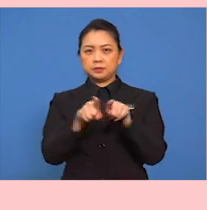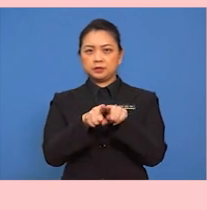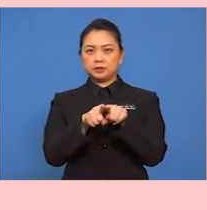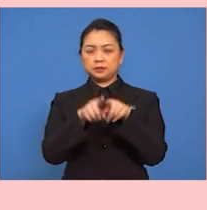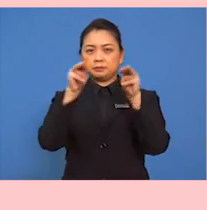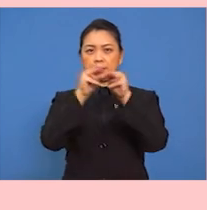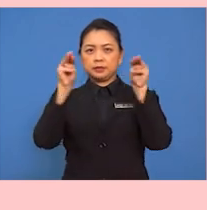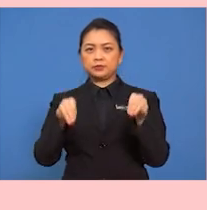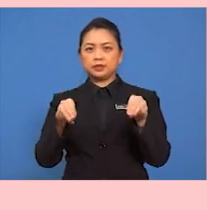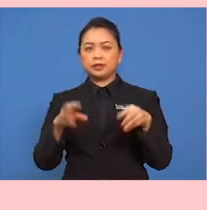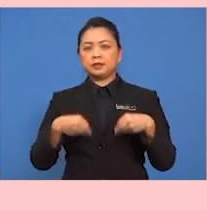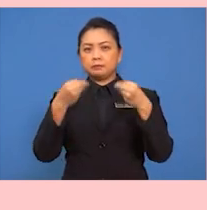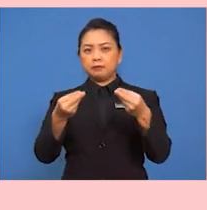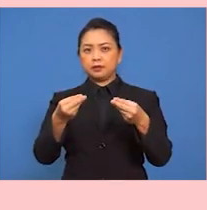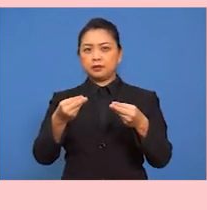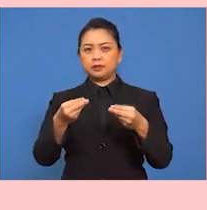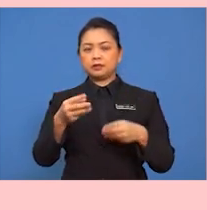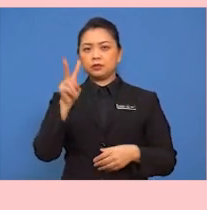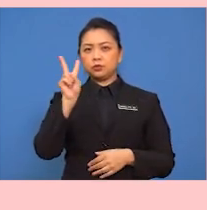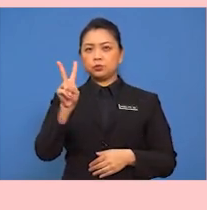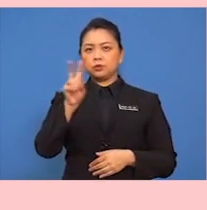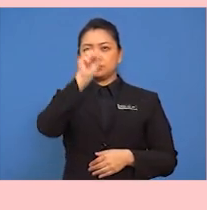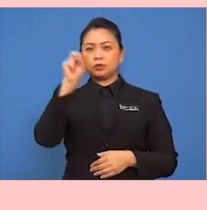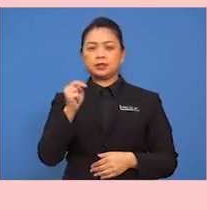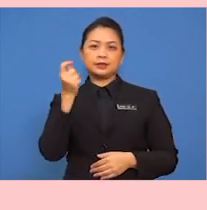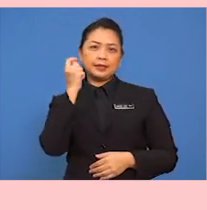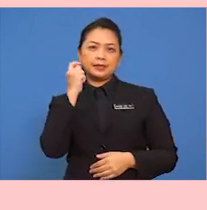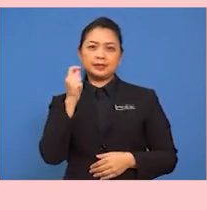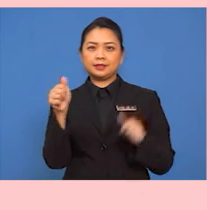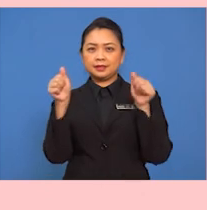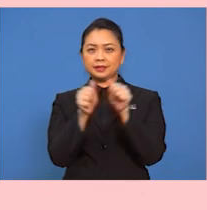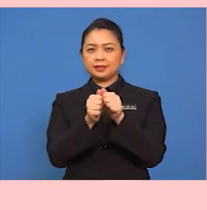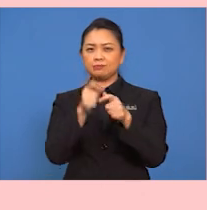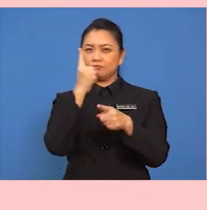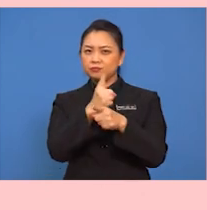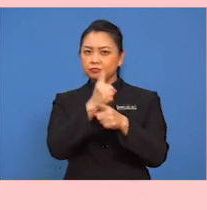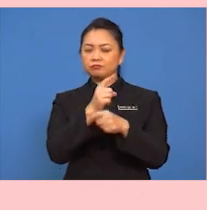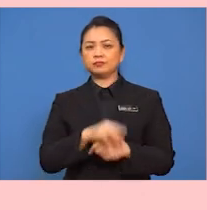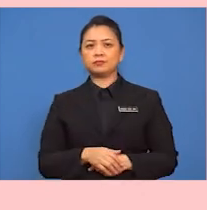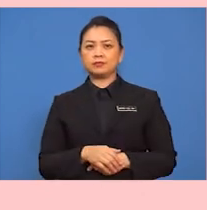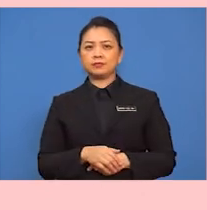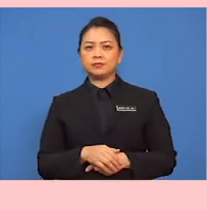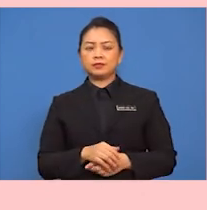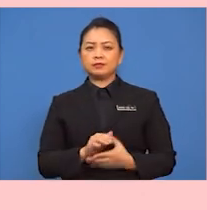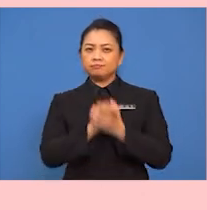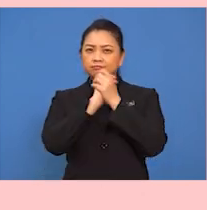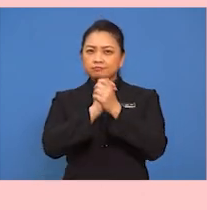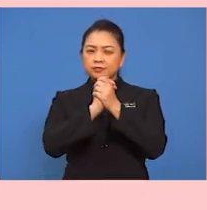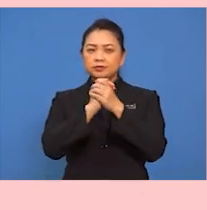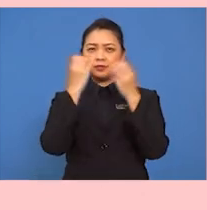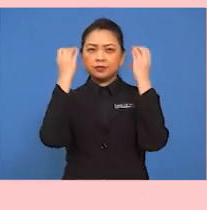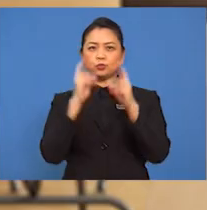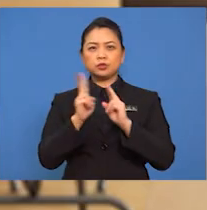matriks bagi 2 soalan tersebut dengan tepat. Tahniah, cikgu